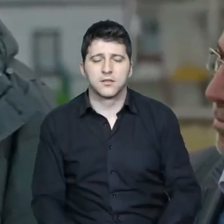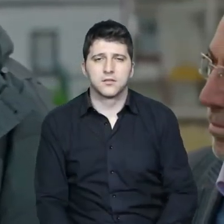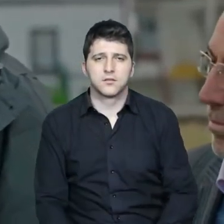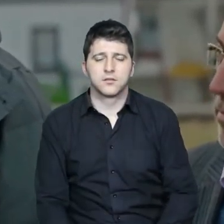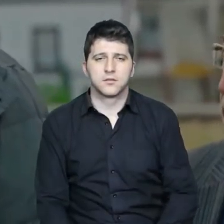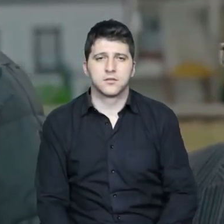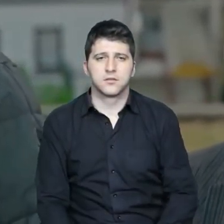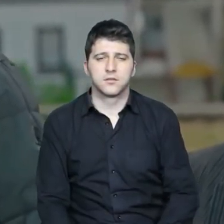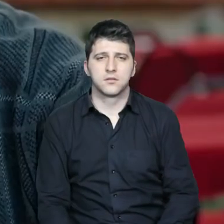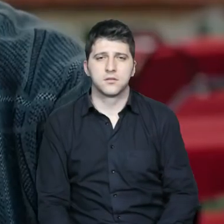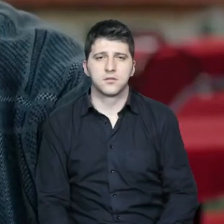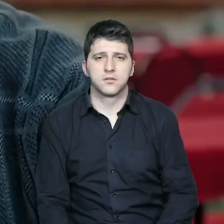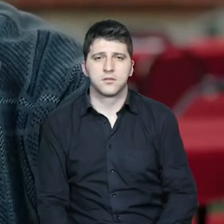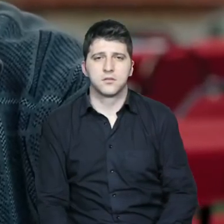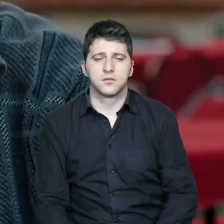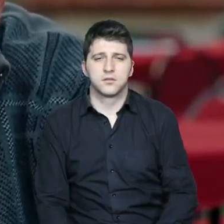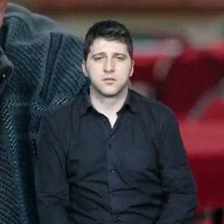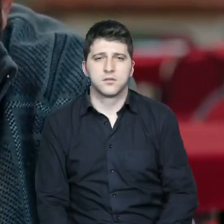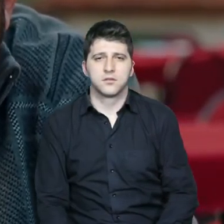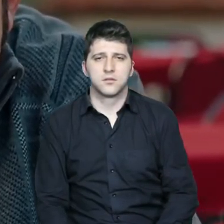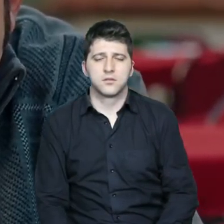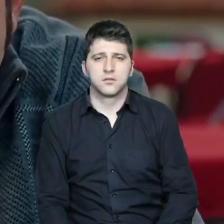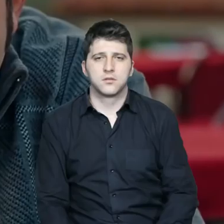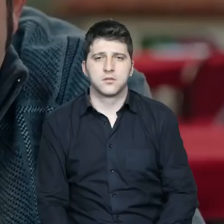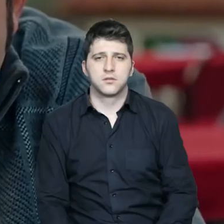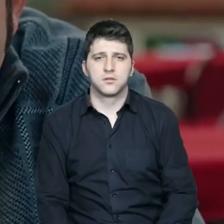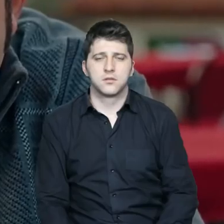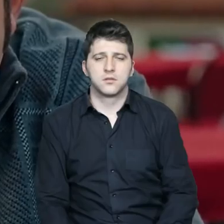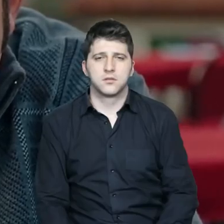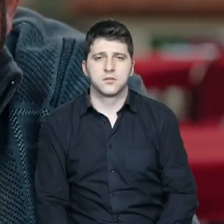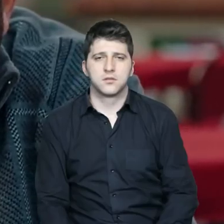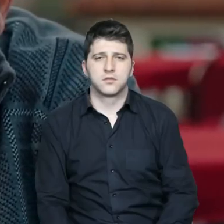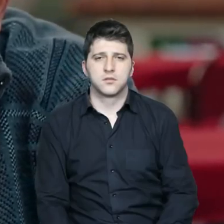işaret etti. Asil bir masada dalgın gözlerle önüne bakıyor.